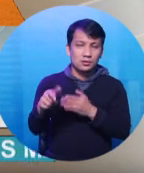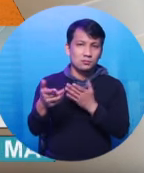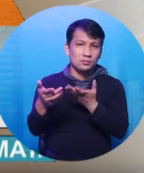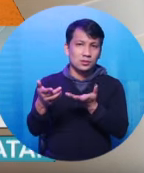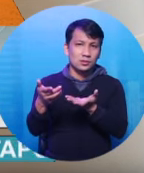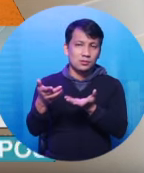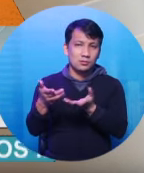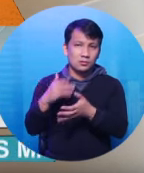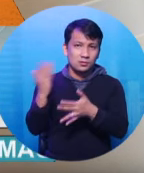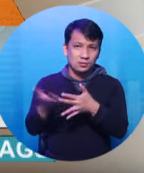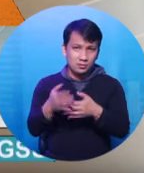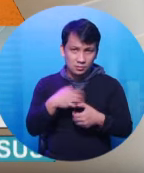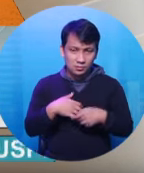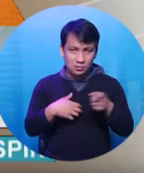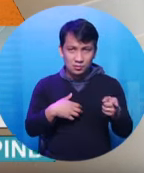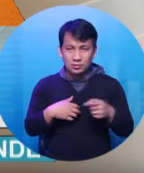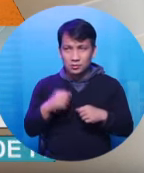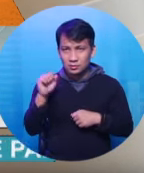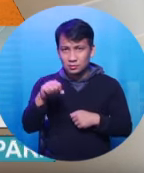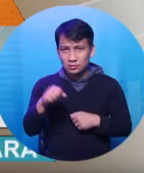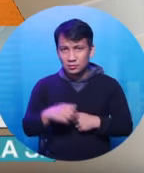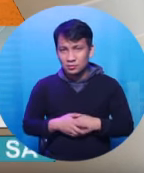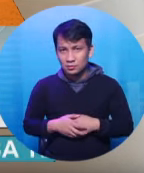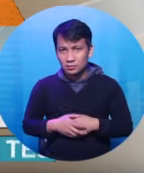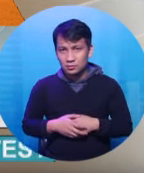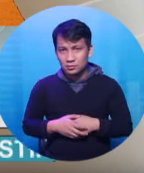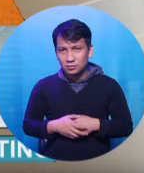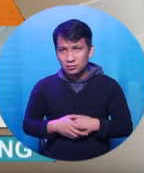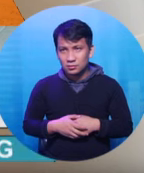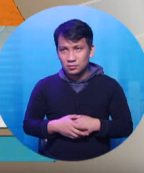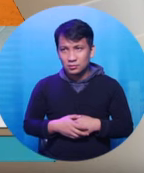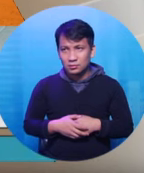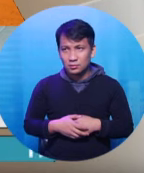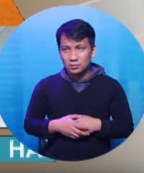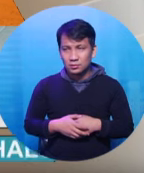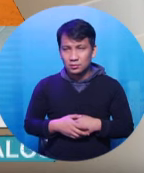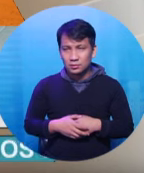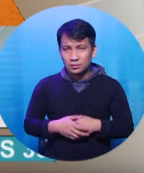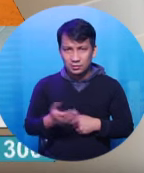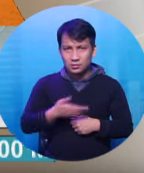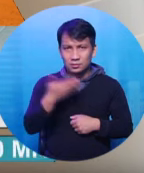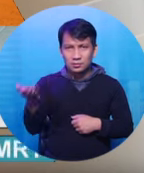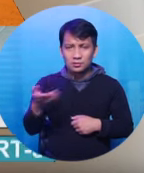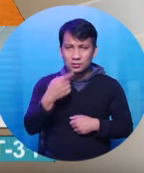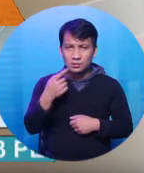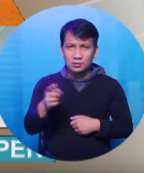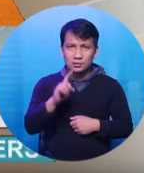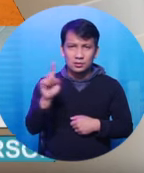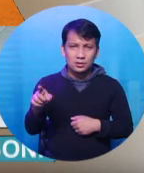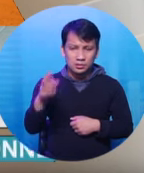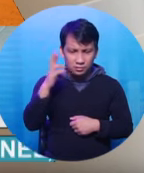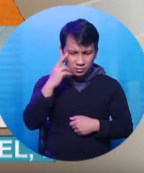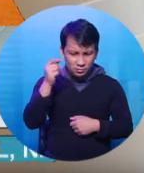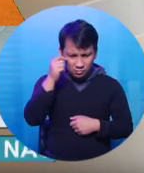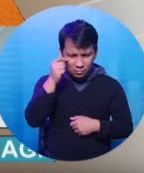Mark. Okay sa inyo? Sir, masasabihin lang po sana ako. May tatanong po ako. Good po. Sige po.